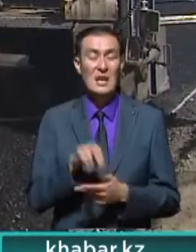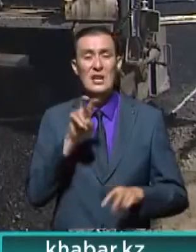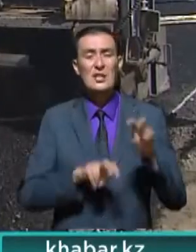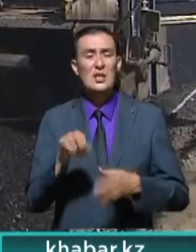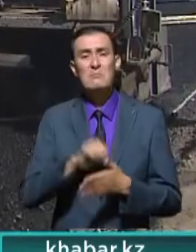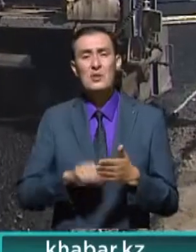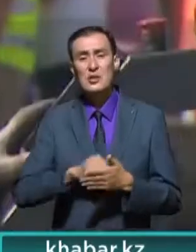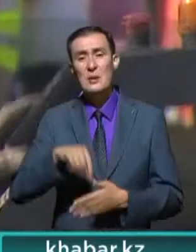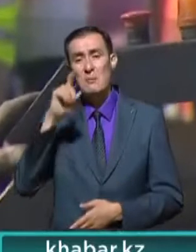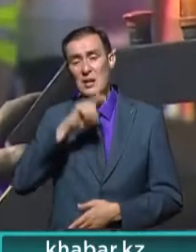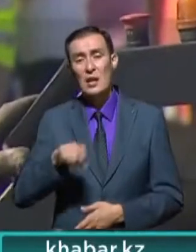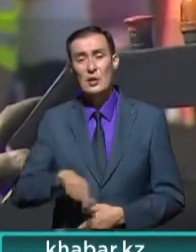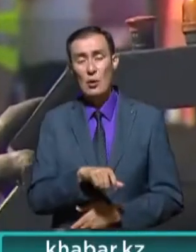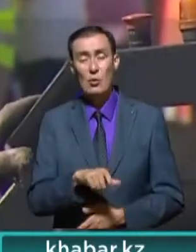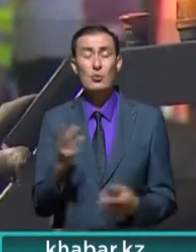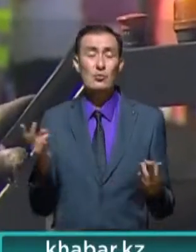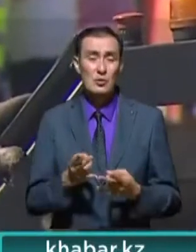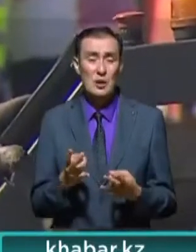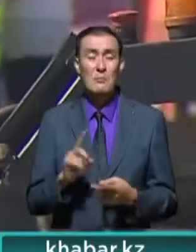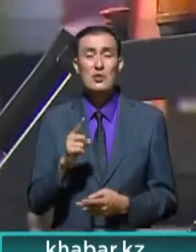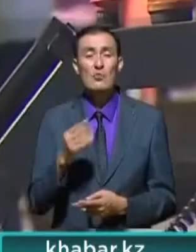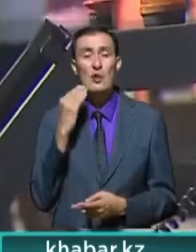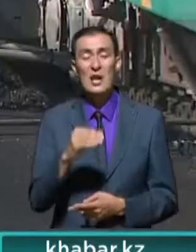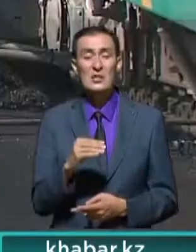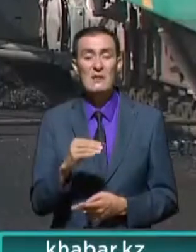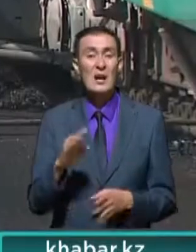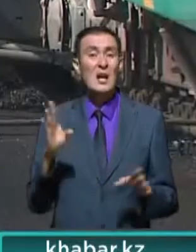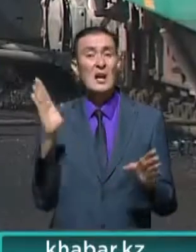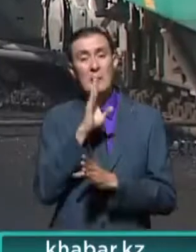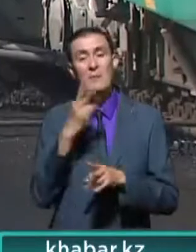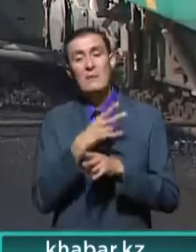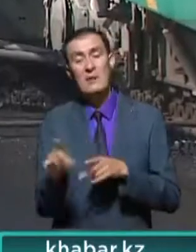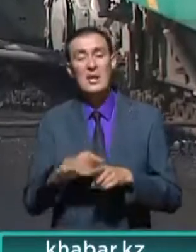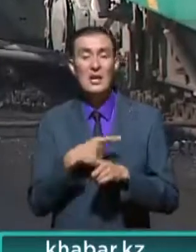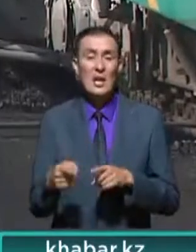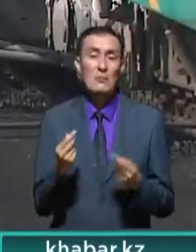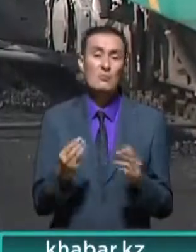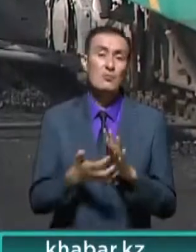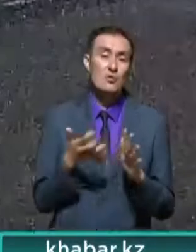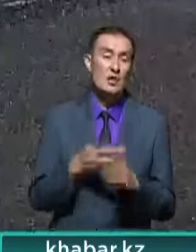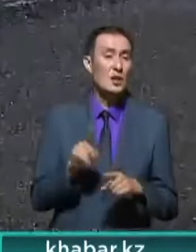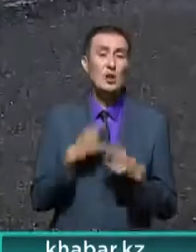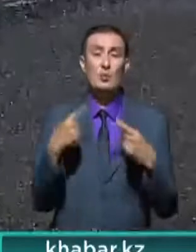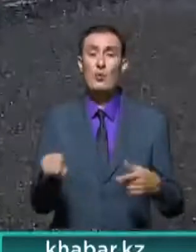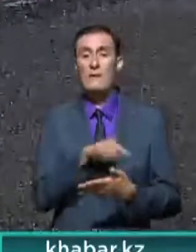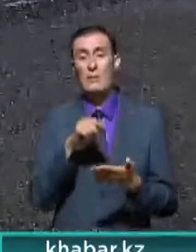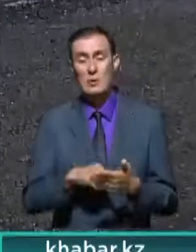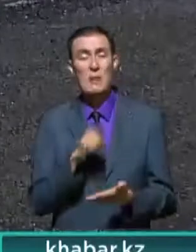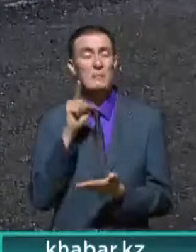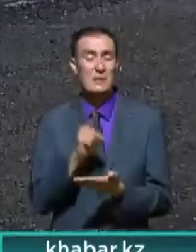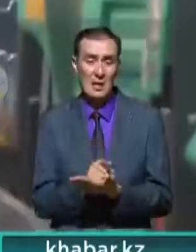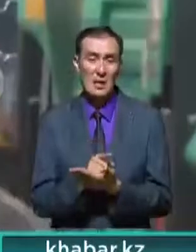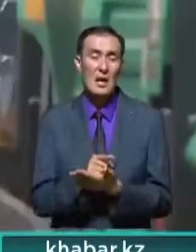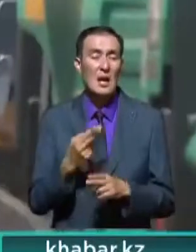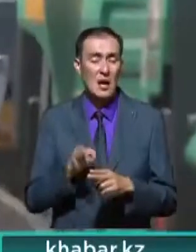плохих дорог нужно. И что мешает качественно класть асфальт, резкоконтинентальный климат, недостаточный бюджет или что-то другое, мы обязательно